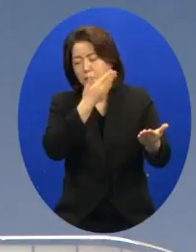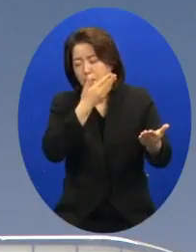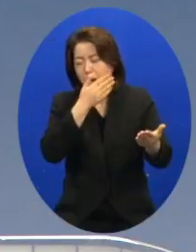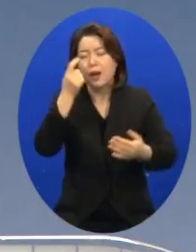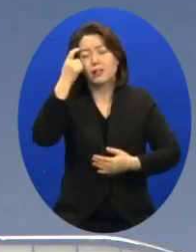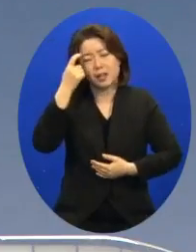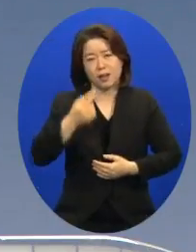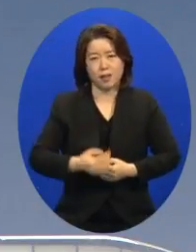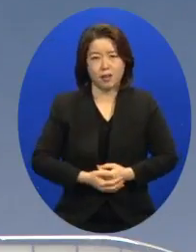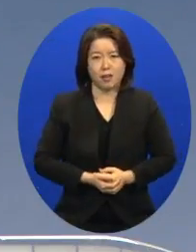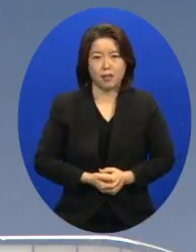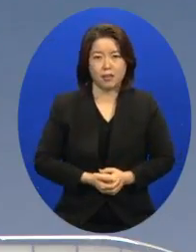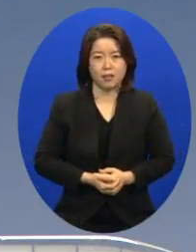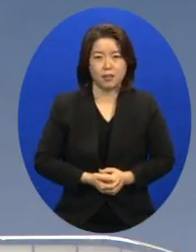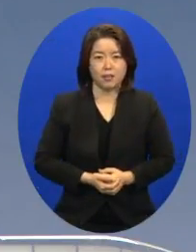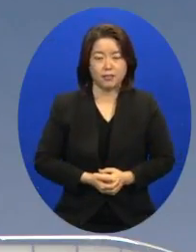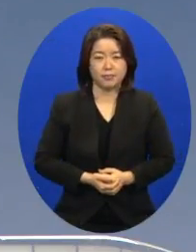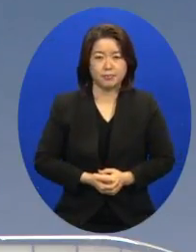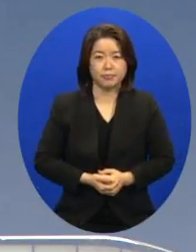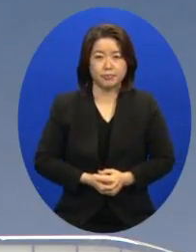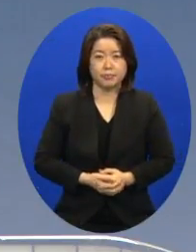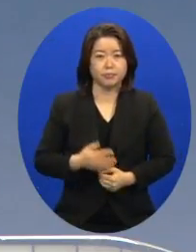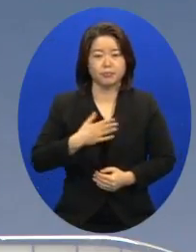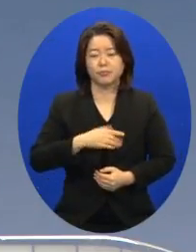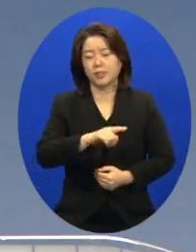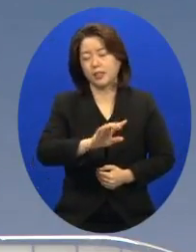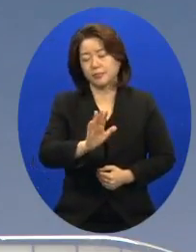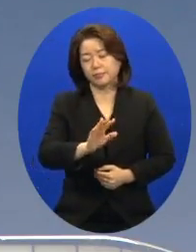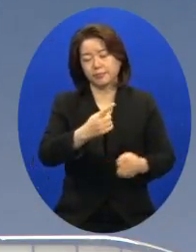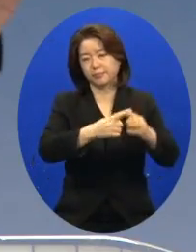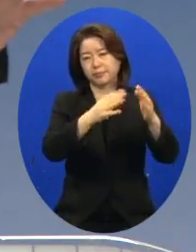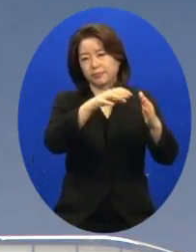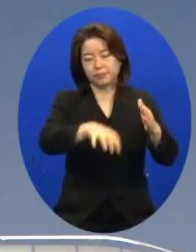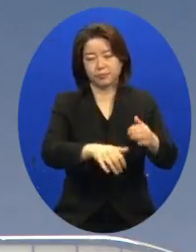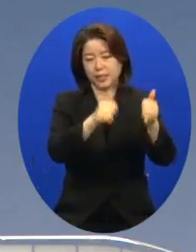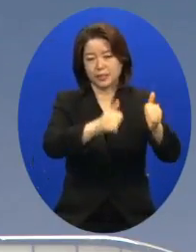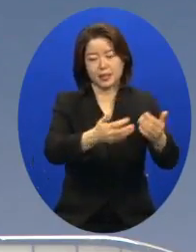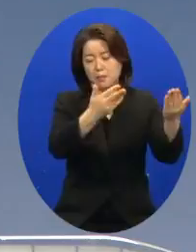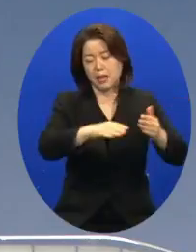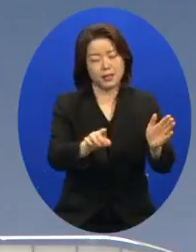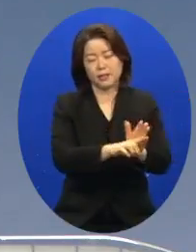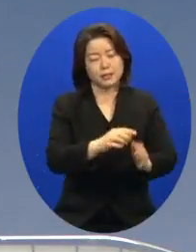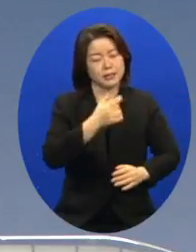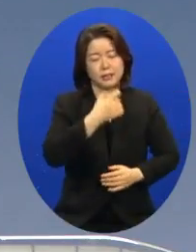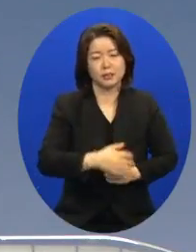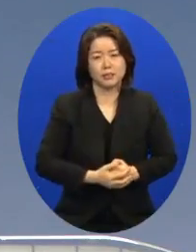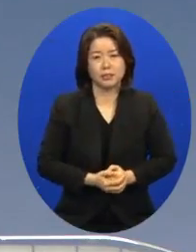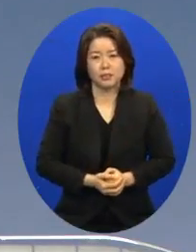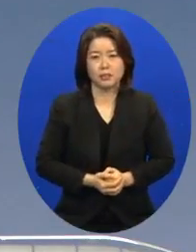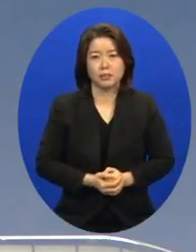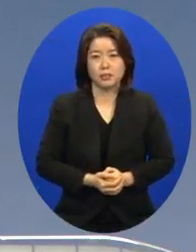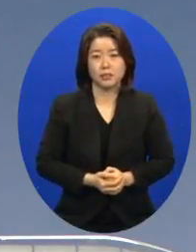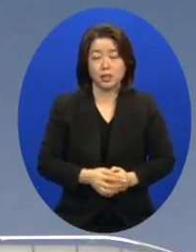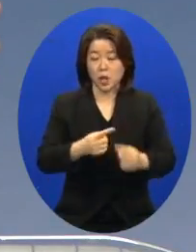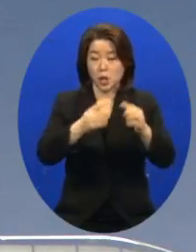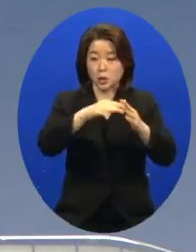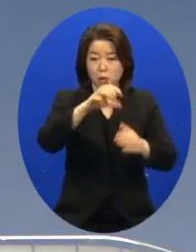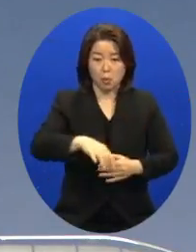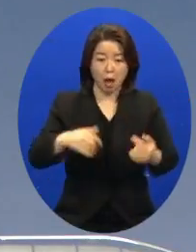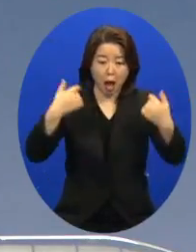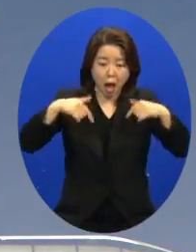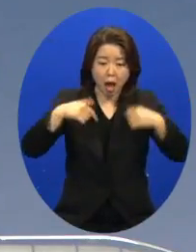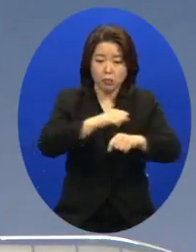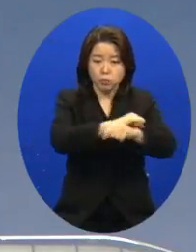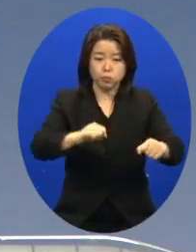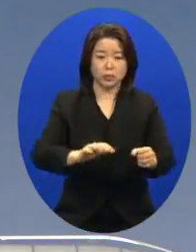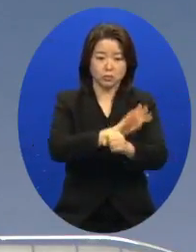까 나 교회에서 재판 받고 싶지 않아 교회에서 얀을 용서하라